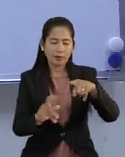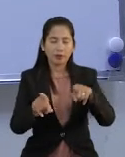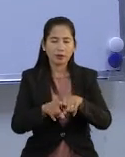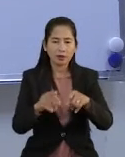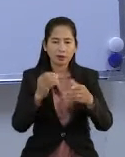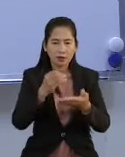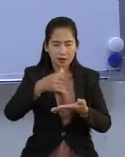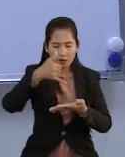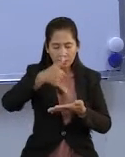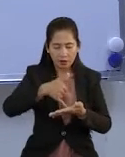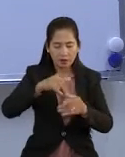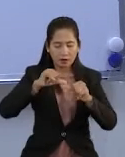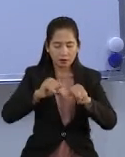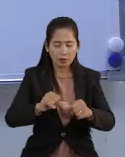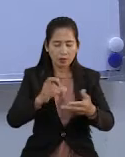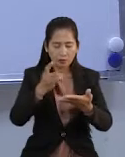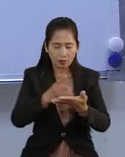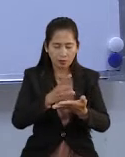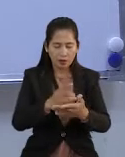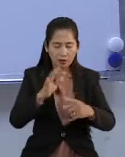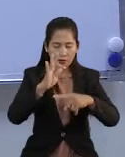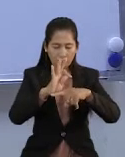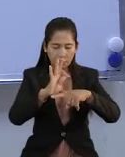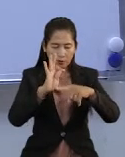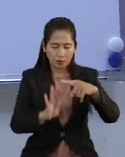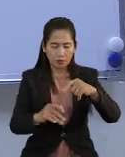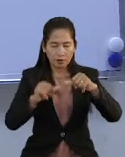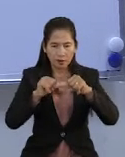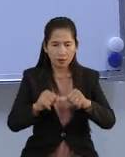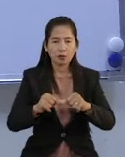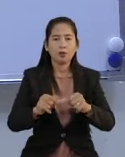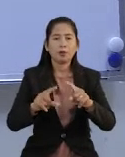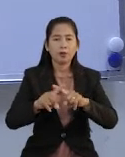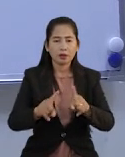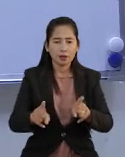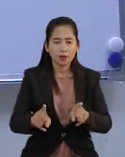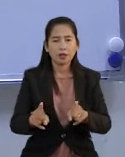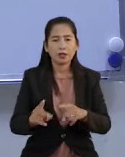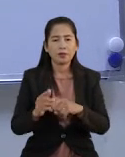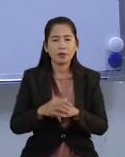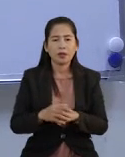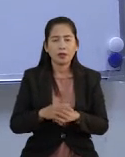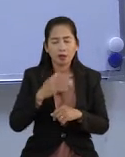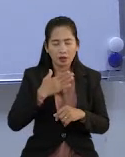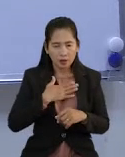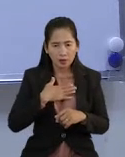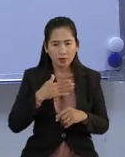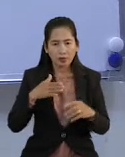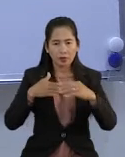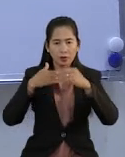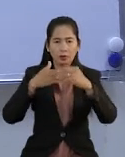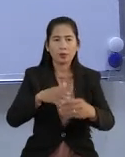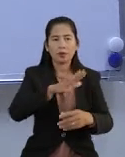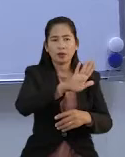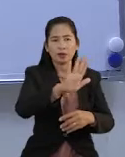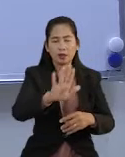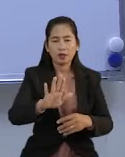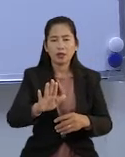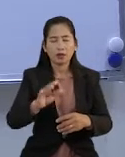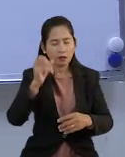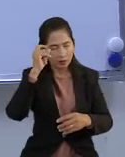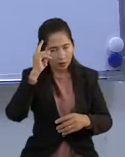ní dương nâng bàn to merin prophe ở bao dương to từ tiết còn tái nẹt rú nâng nom con tiếng ở khnề